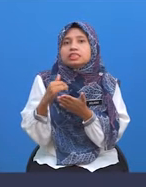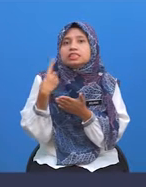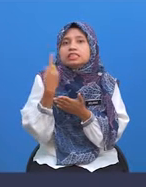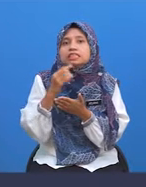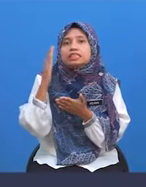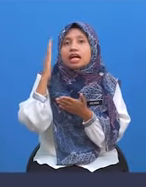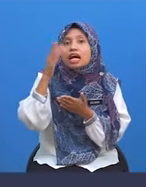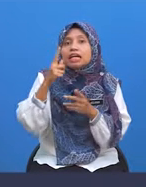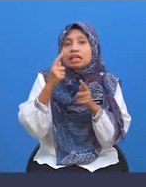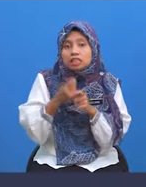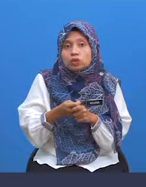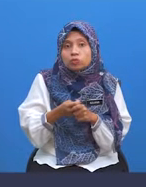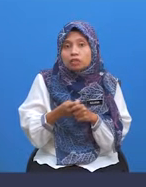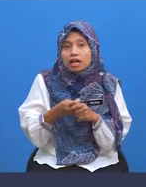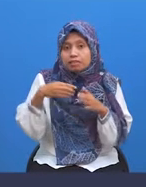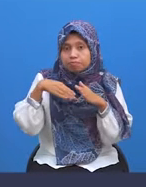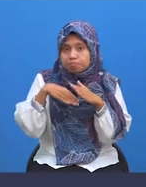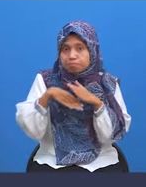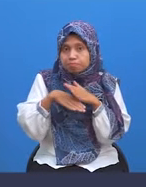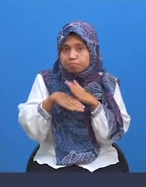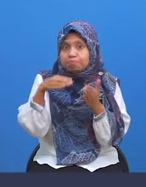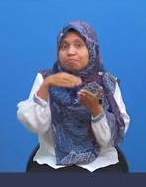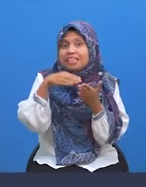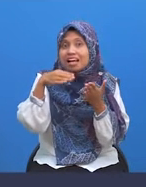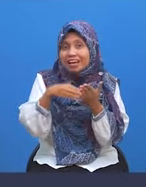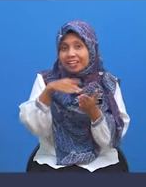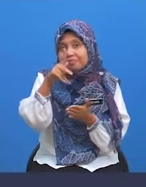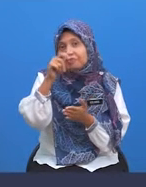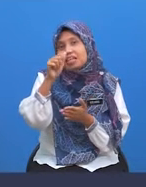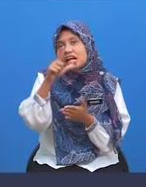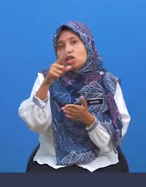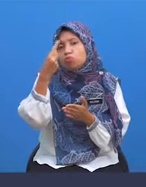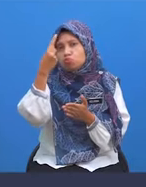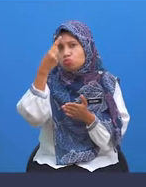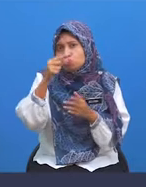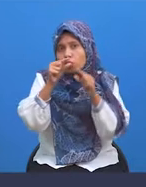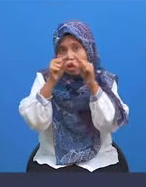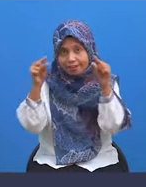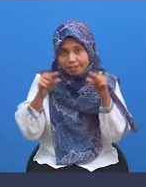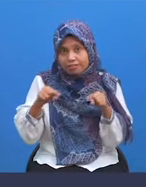kita. Bilangan color bagi graf kita kali ini ialah